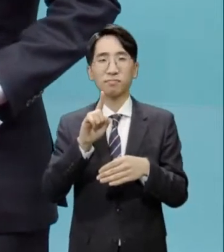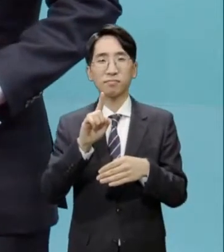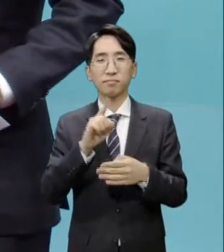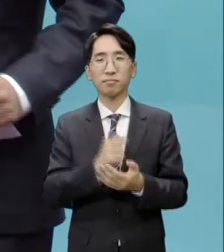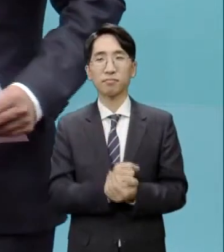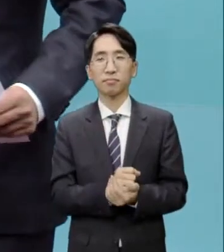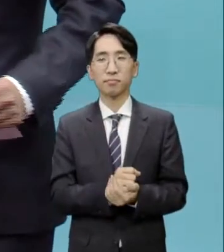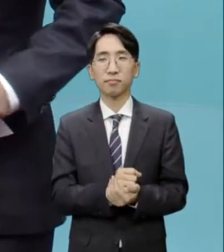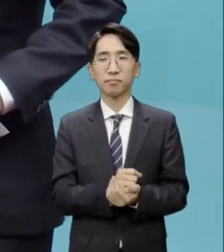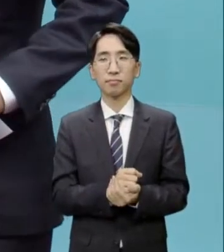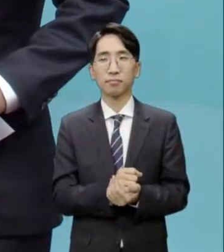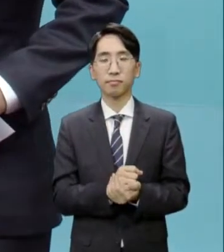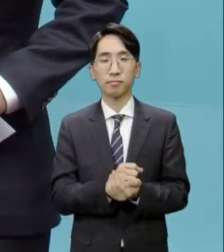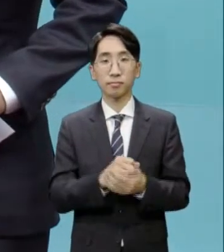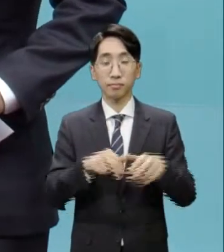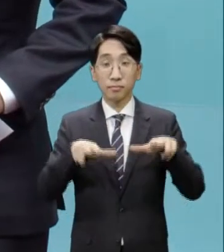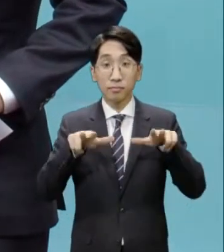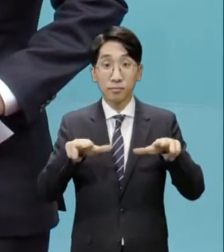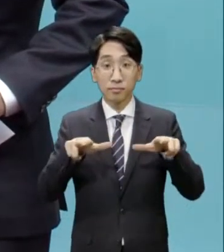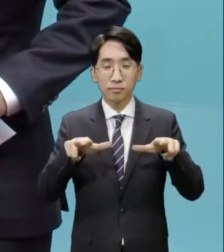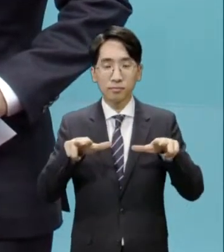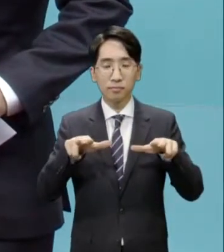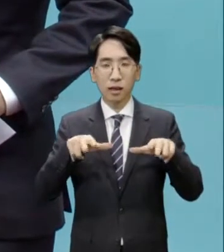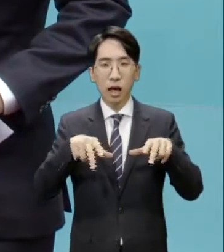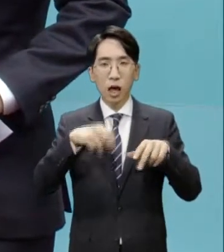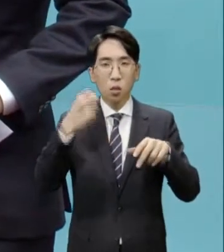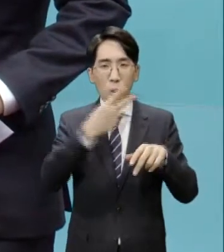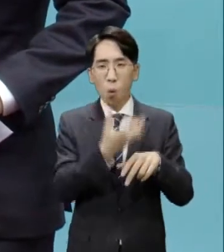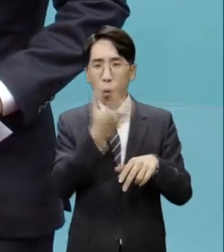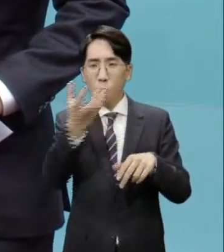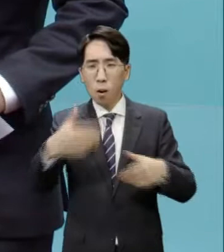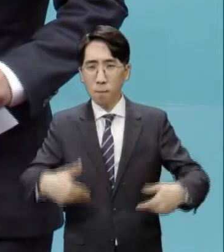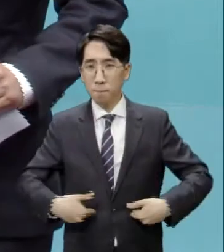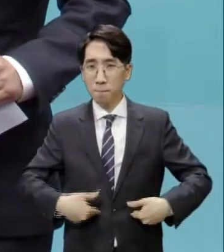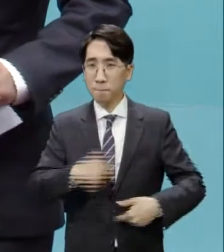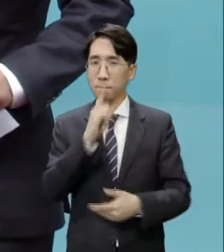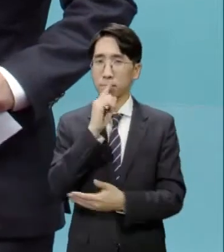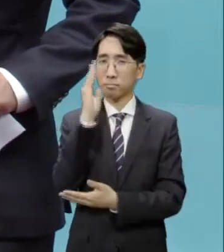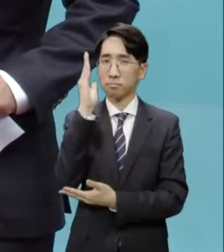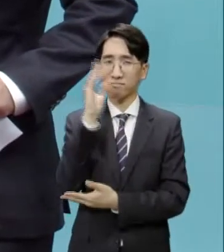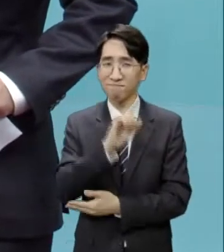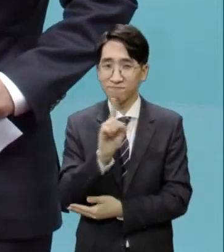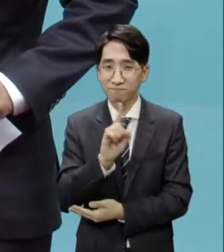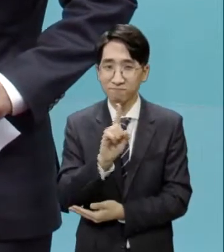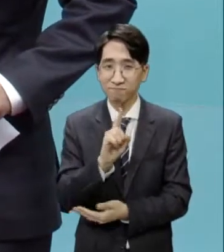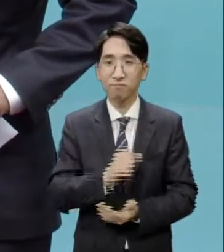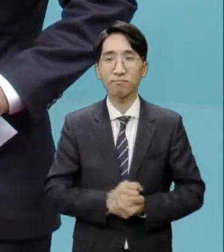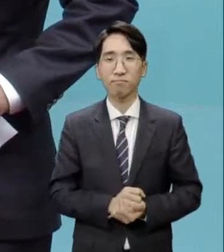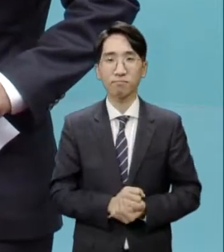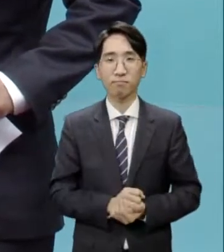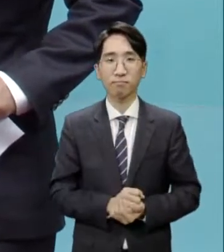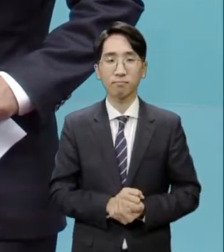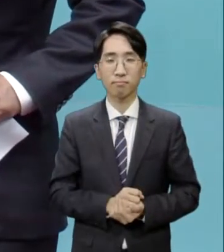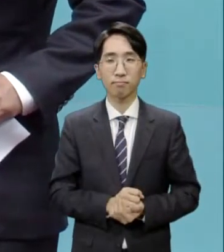그런데 국회에서 당 뿐만 아니라 이것도 옮겨야 된다고 했습니다 여기서 말하는 것 과연 뭘까요